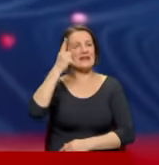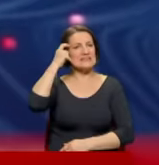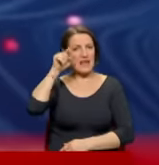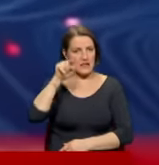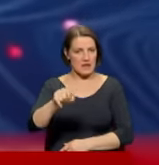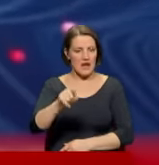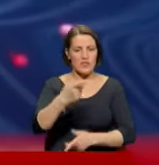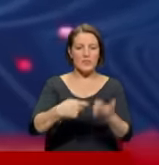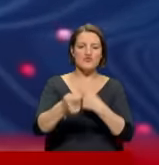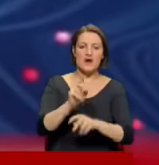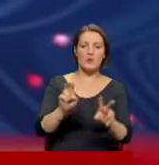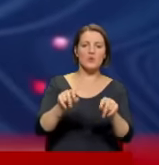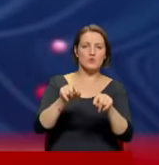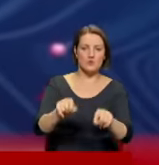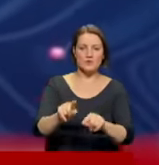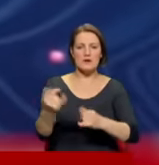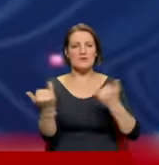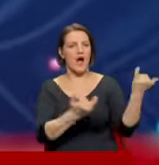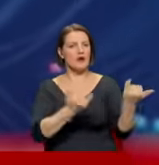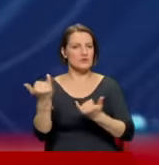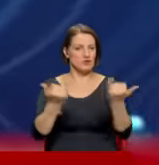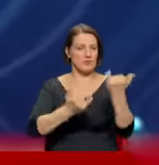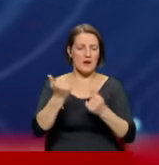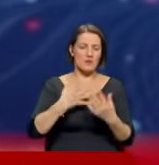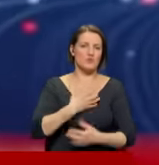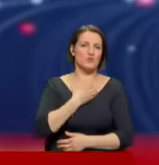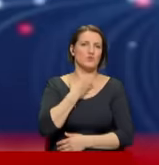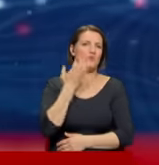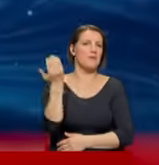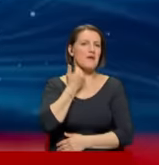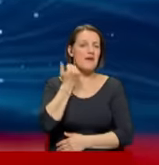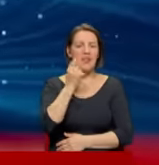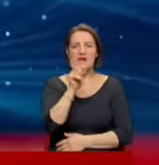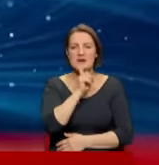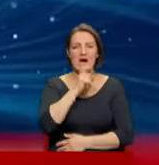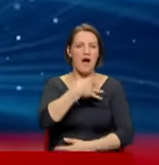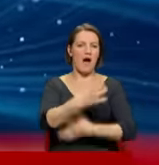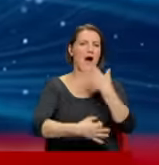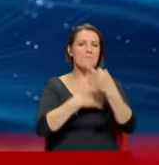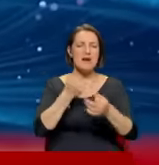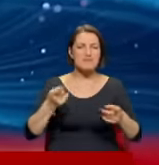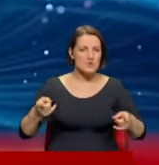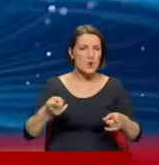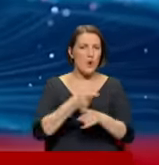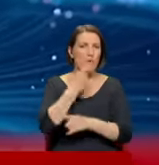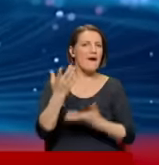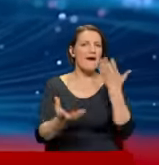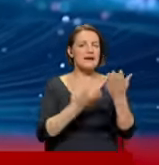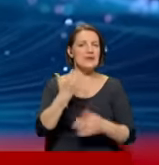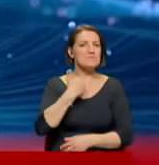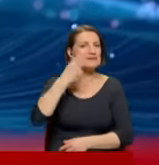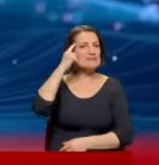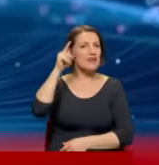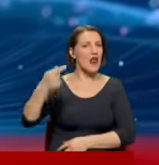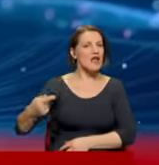İsrail'le ticaret konusundaki tartışmalarda maalesef yalan yanlış haberlerin birçoğunun kaynağının biz